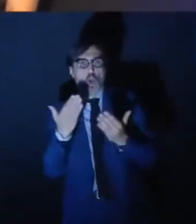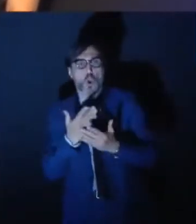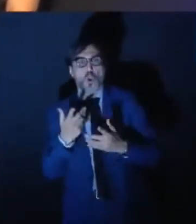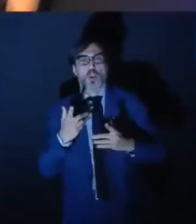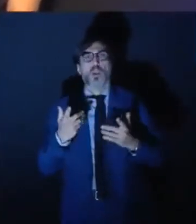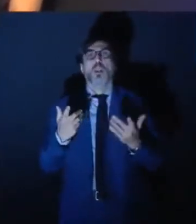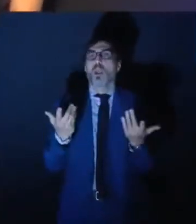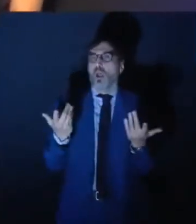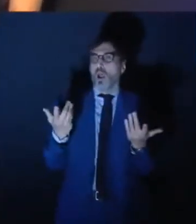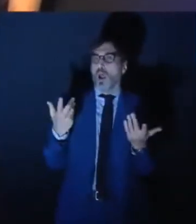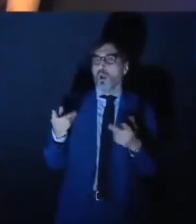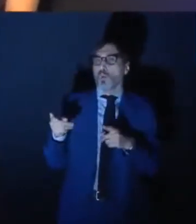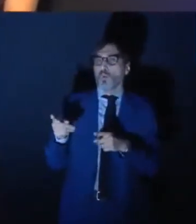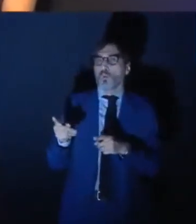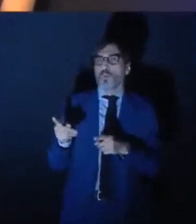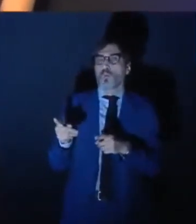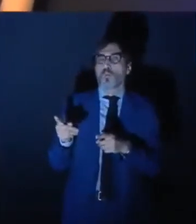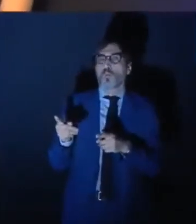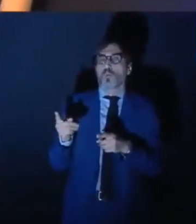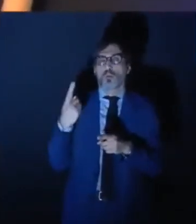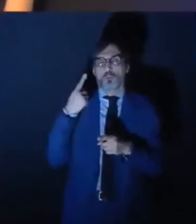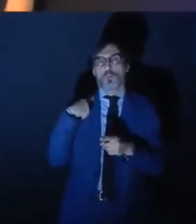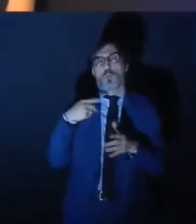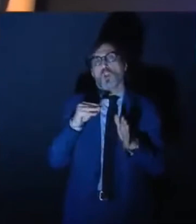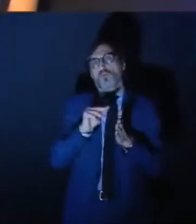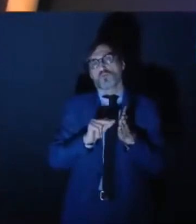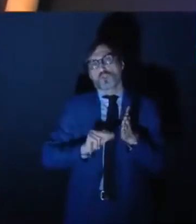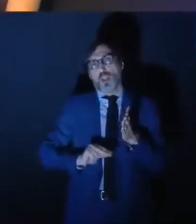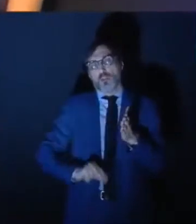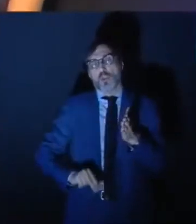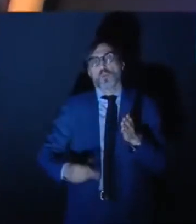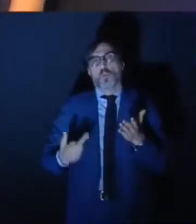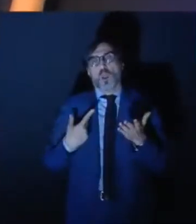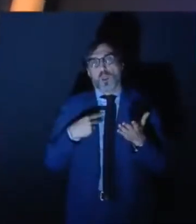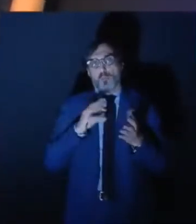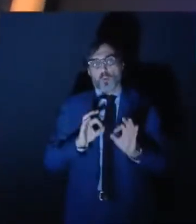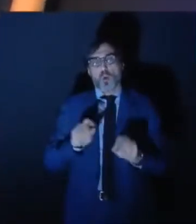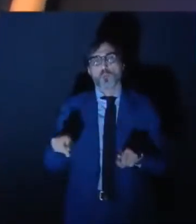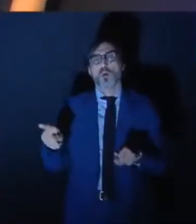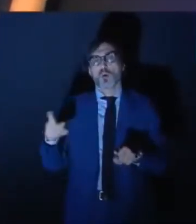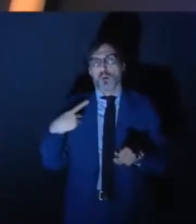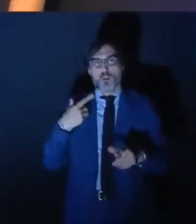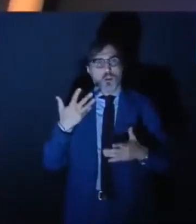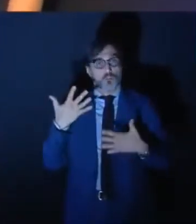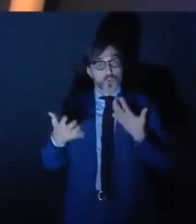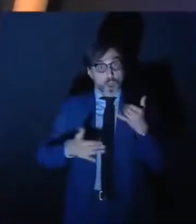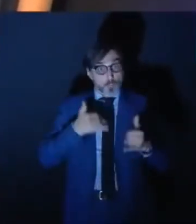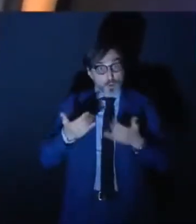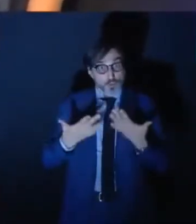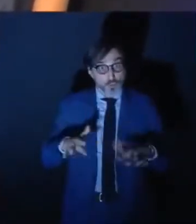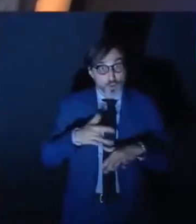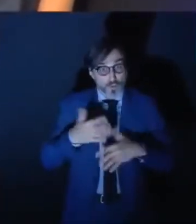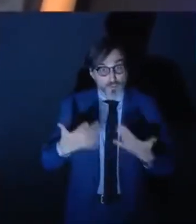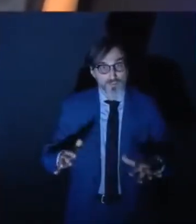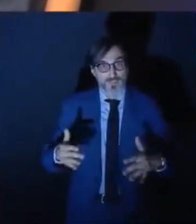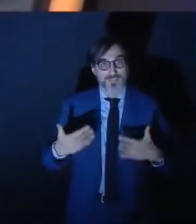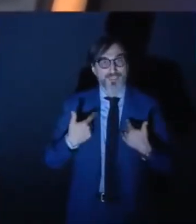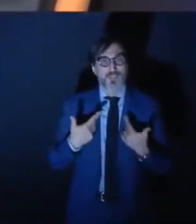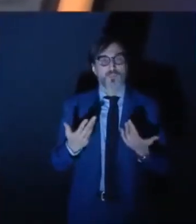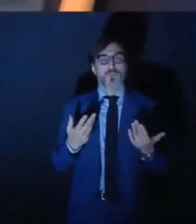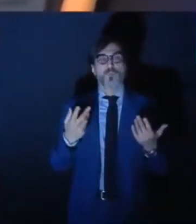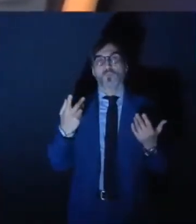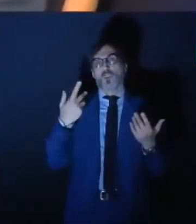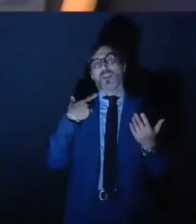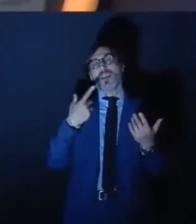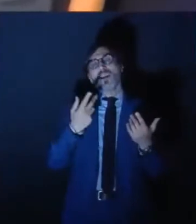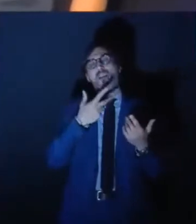hai portato alla sceneggiatura tutto però insomma andava in bicicletta quando mani un aneddoto